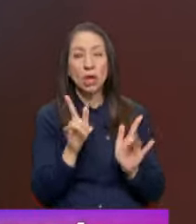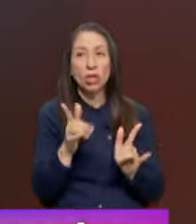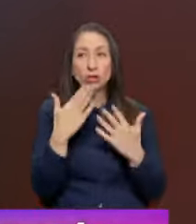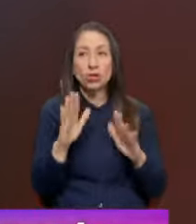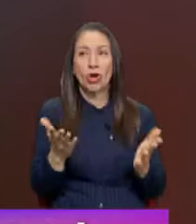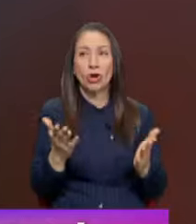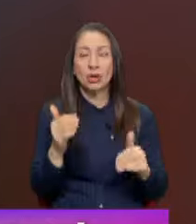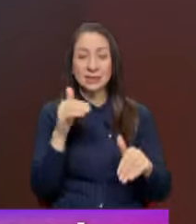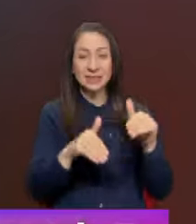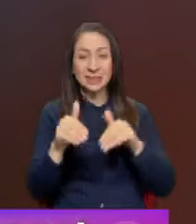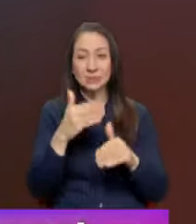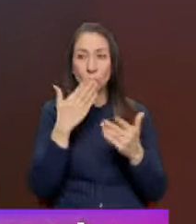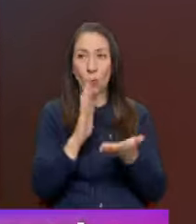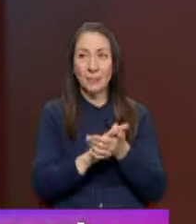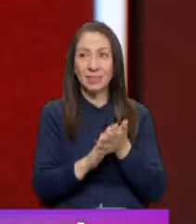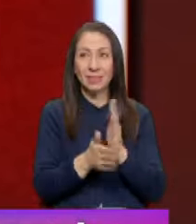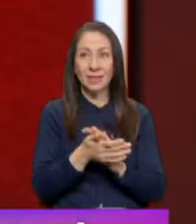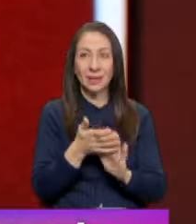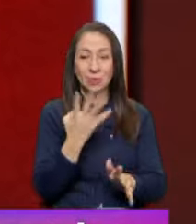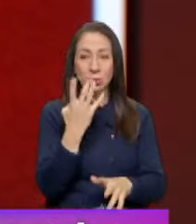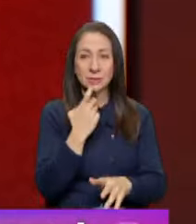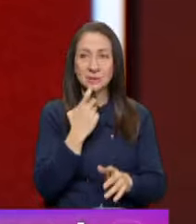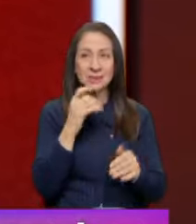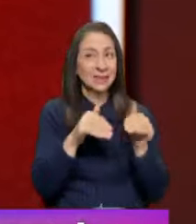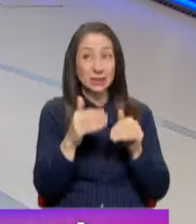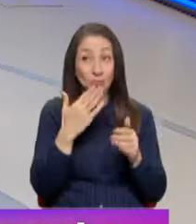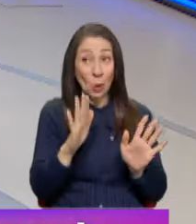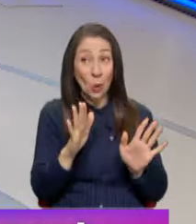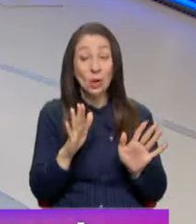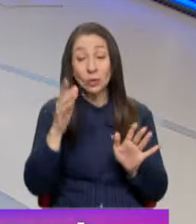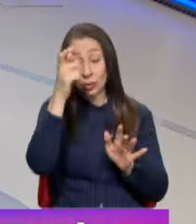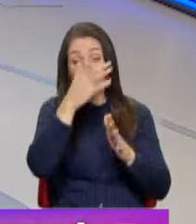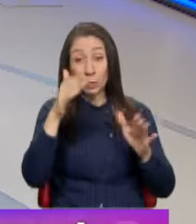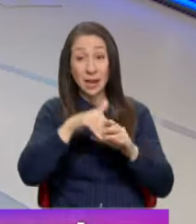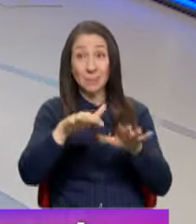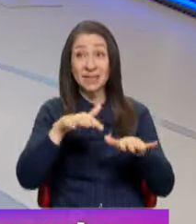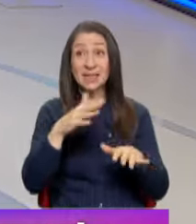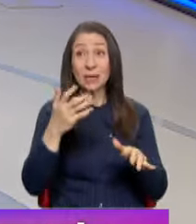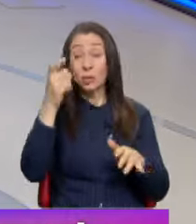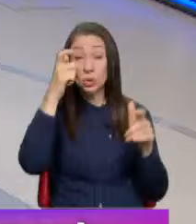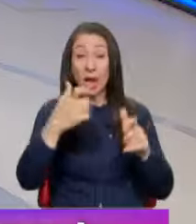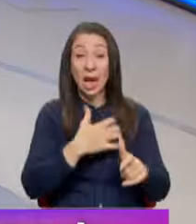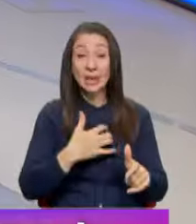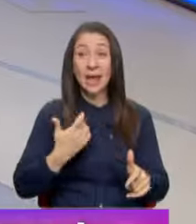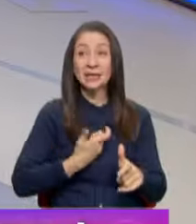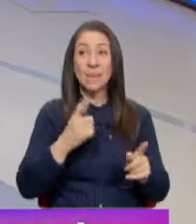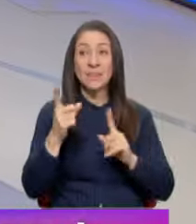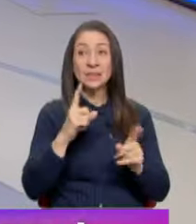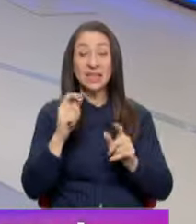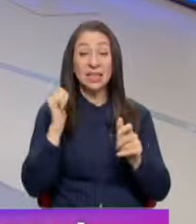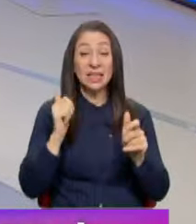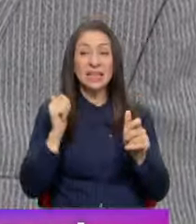kalmayacak seçim kalmadığı için seçim kalmadığı için 4 yıl boyunca Türkiye Büyük Millet Meclisi yani ülkede anayasa mahkemesini